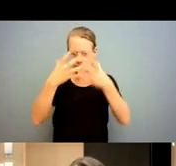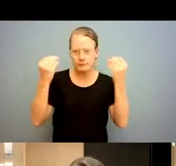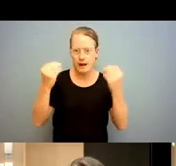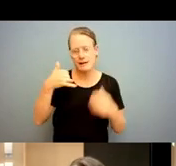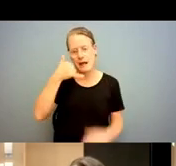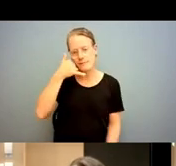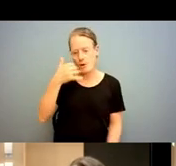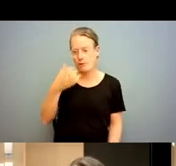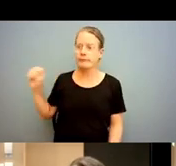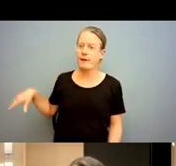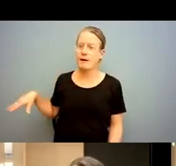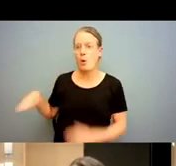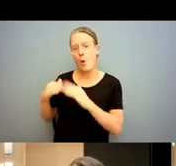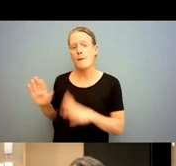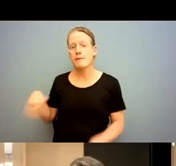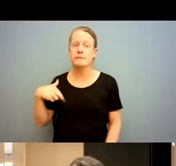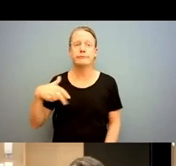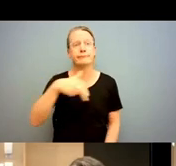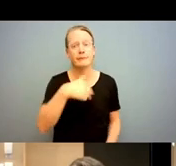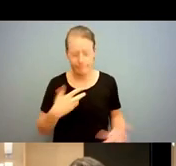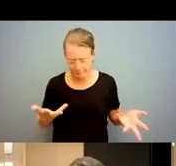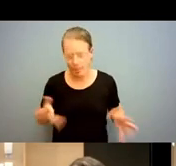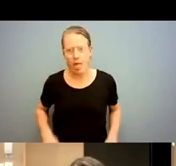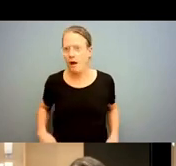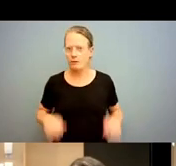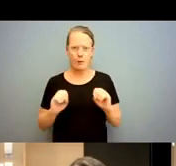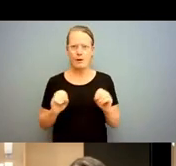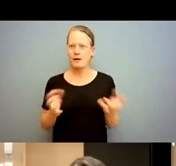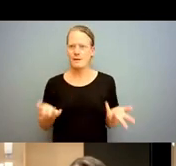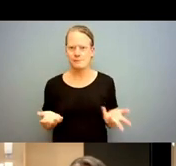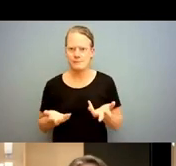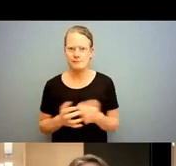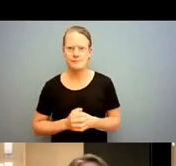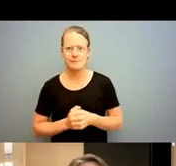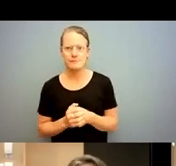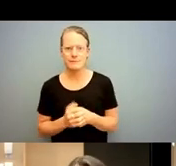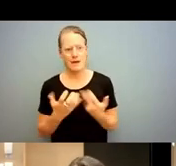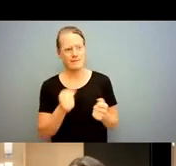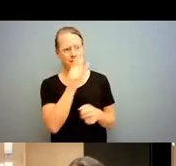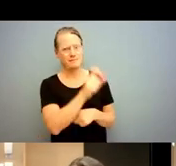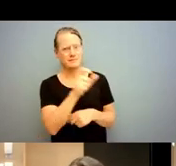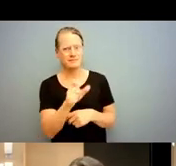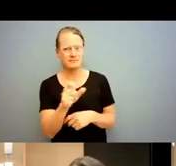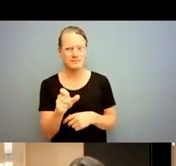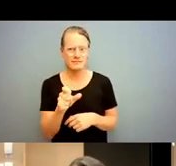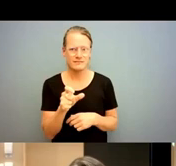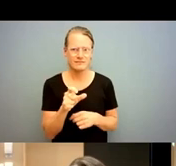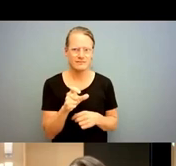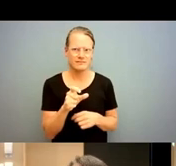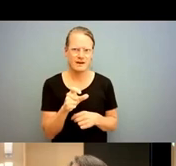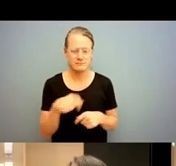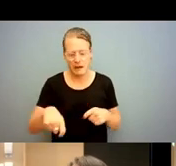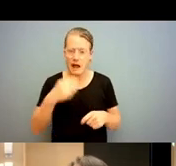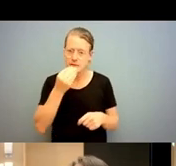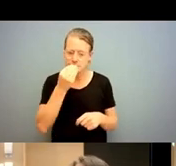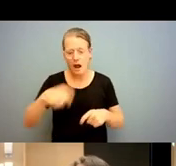suhta munje, jos jeran läo käffe, vaikka aitto letjenke käffe juistan. Munin pääre muihte,